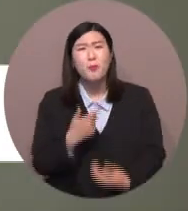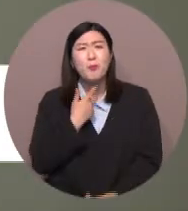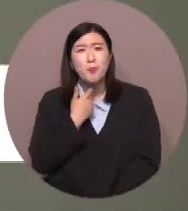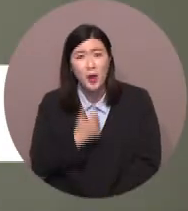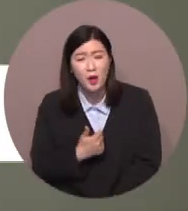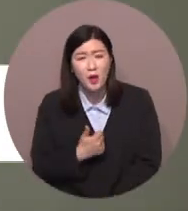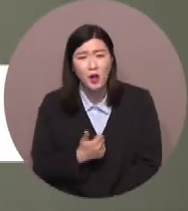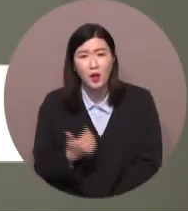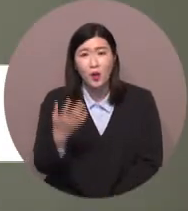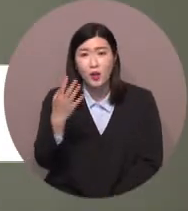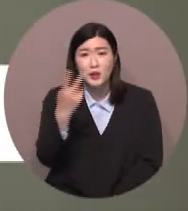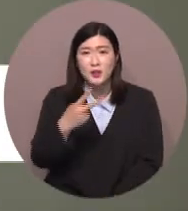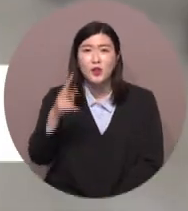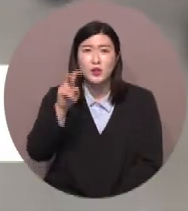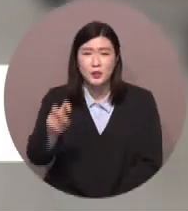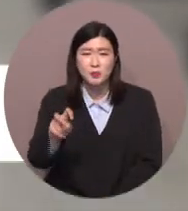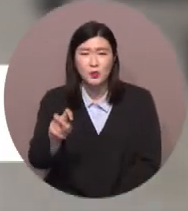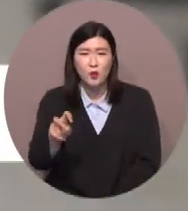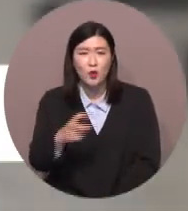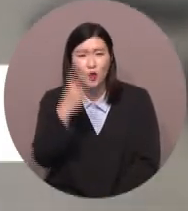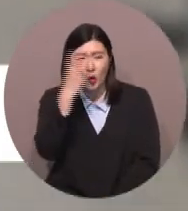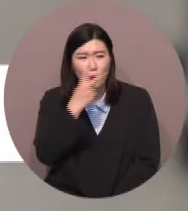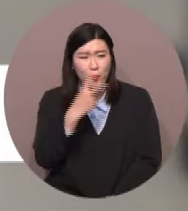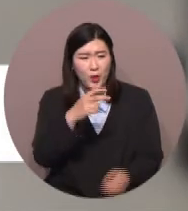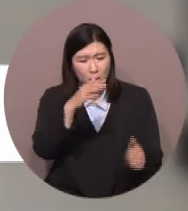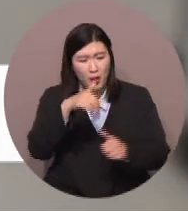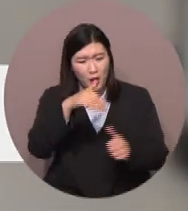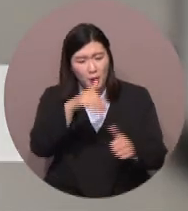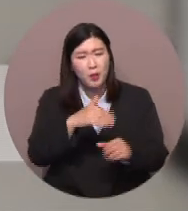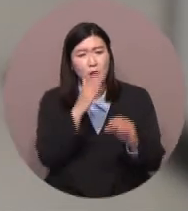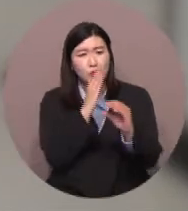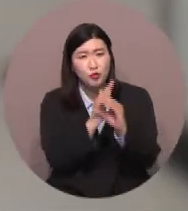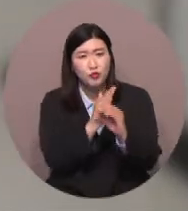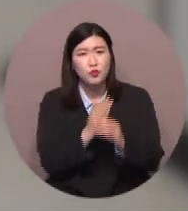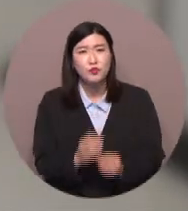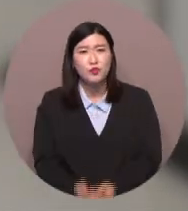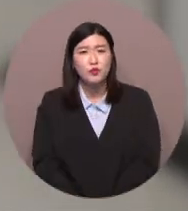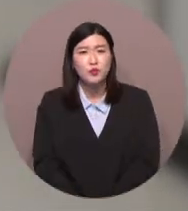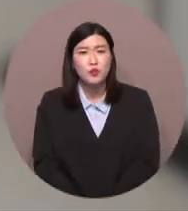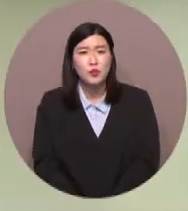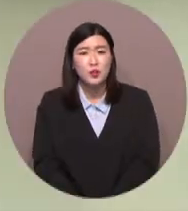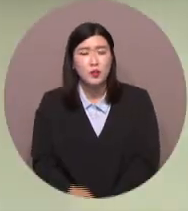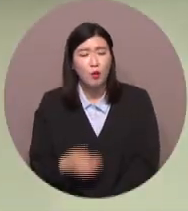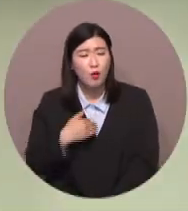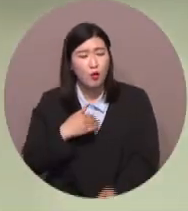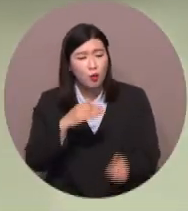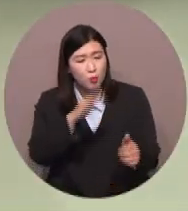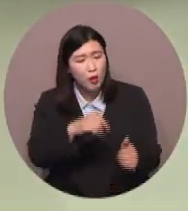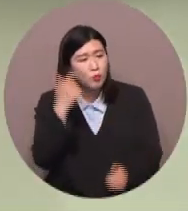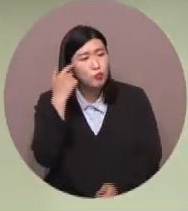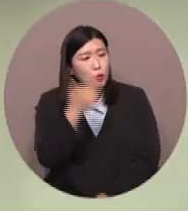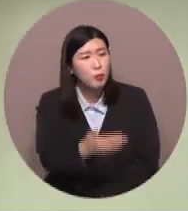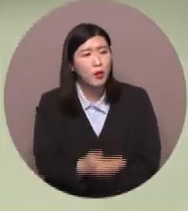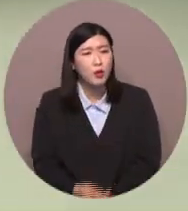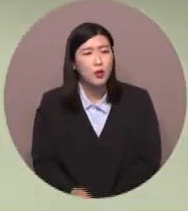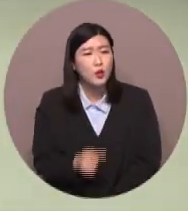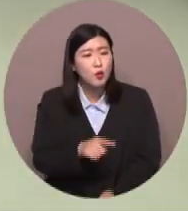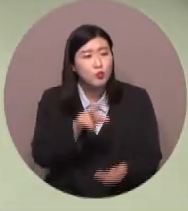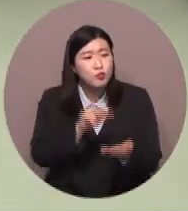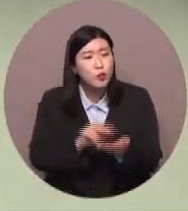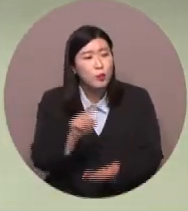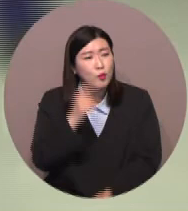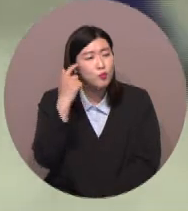혐의로 지난 2020년 말부터 검경에 수사를 받는 상황. 취재진이 병원 측에 이런 논란에